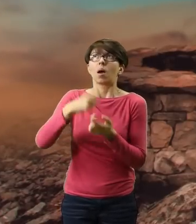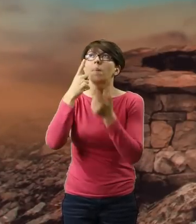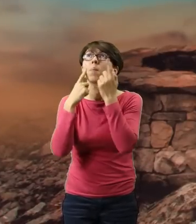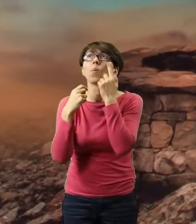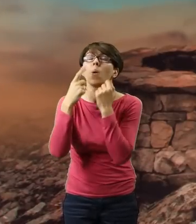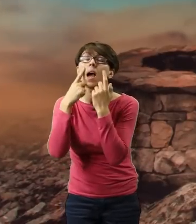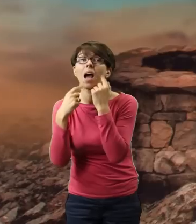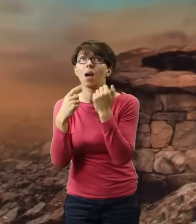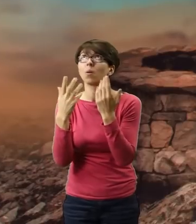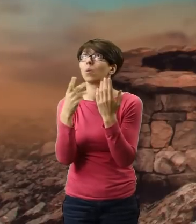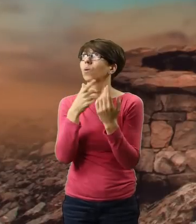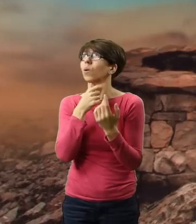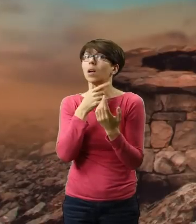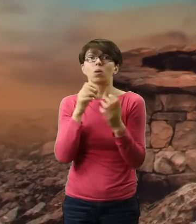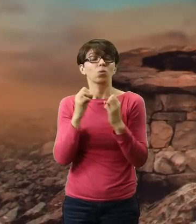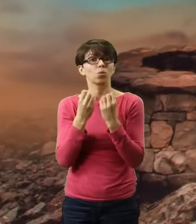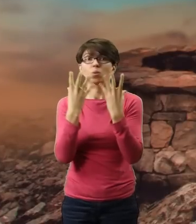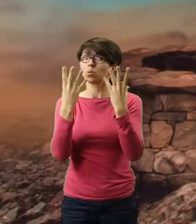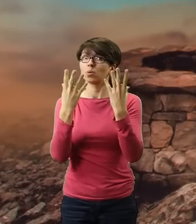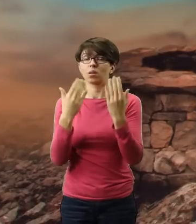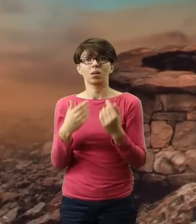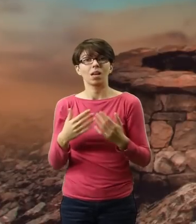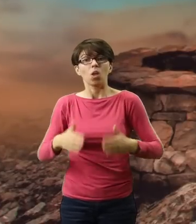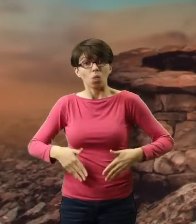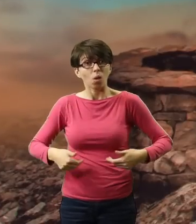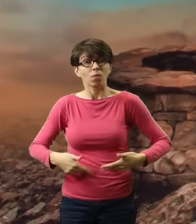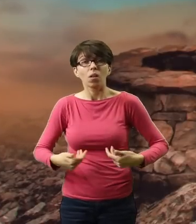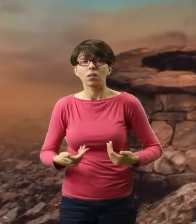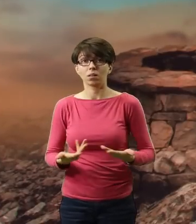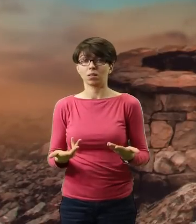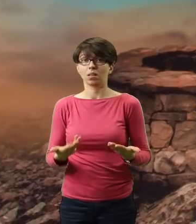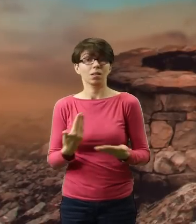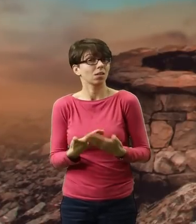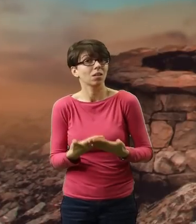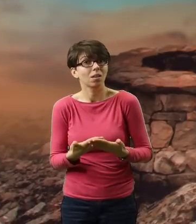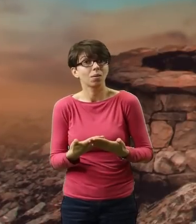został uzdrowiony dlaczego Bo wyznał wiarę powiedział Boże